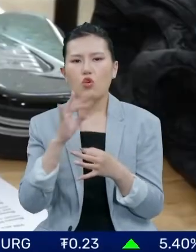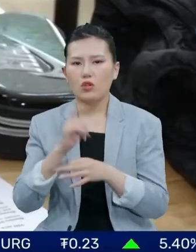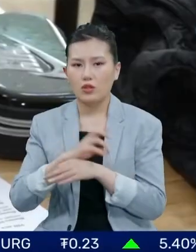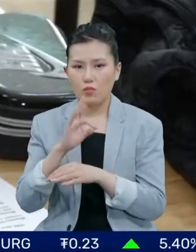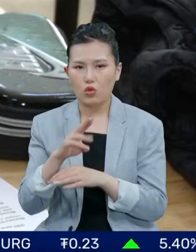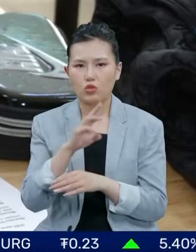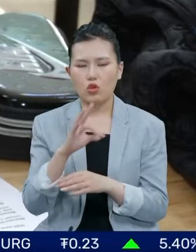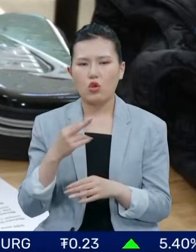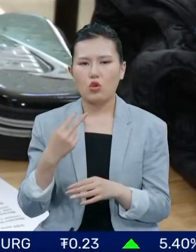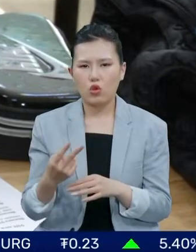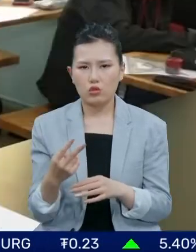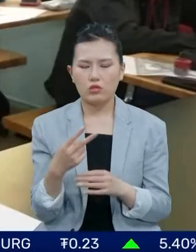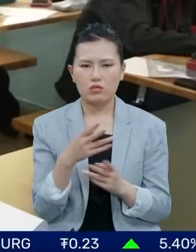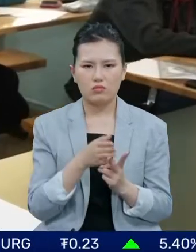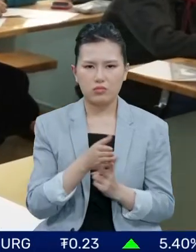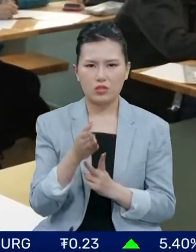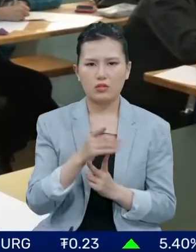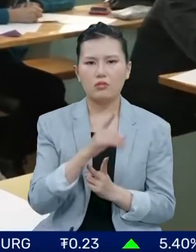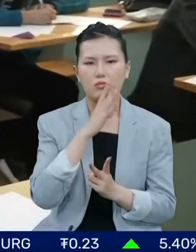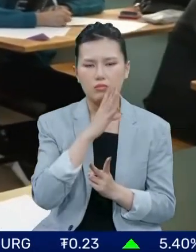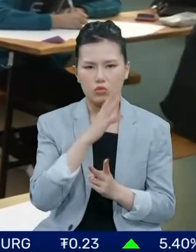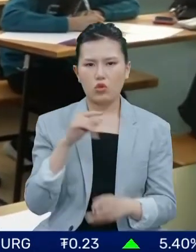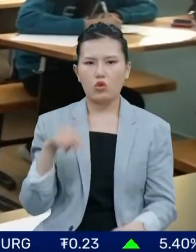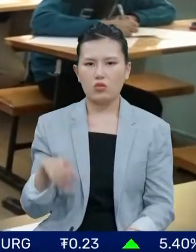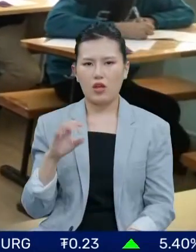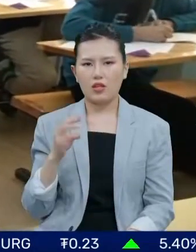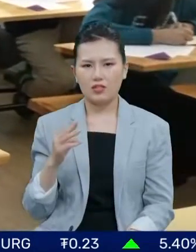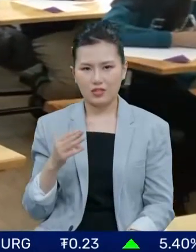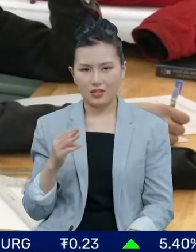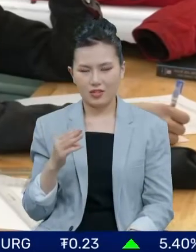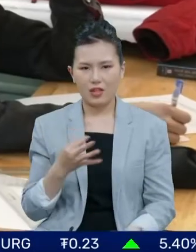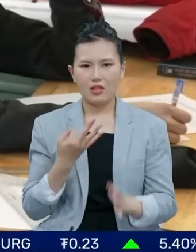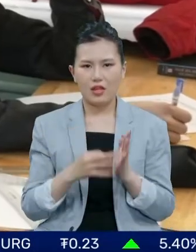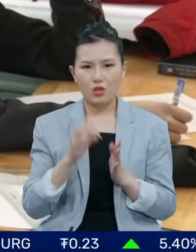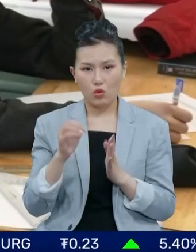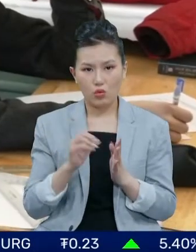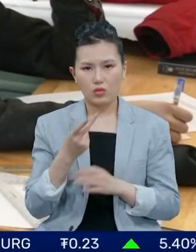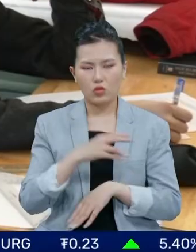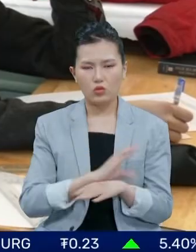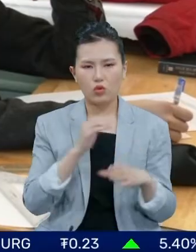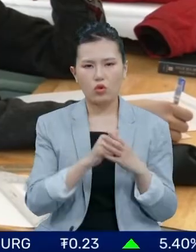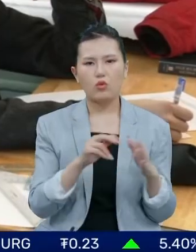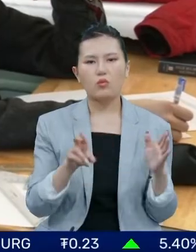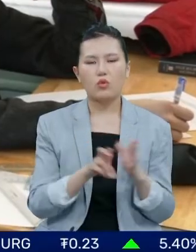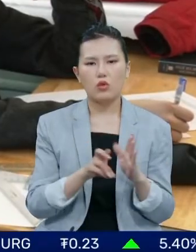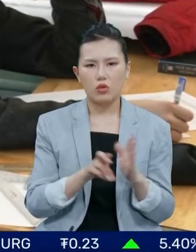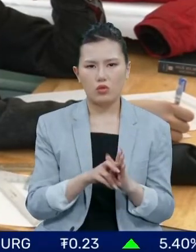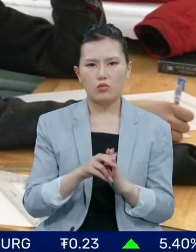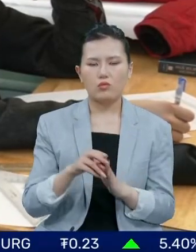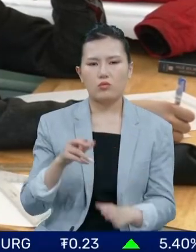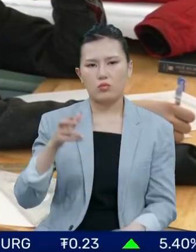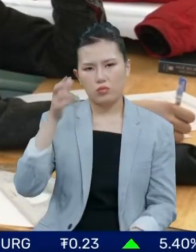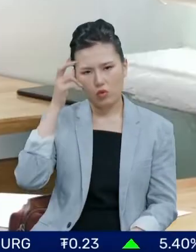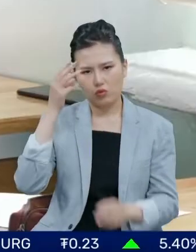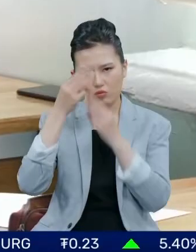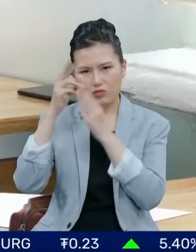хүрээнд хувааж өгөх нөхцөл бүрдэх юм байна. Энэ удаагийн нийт шалгуулагчдын 80 орчим хувийн ихтэй сургуульд эсэх боломжтойг боловсрол шинжилгээ ухааны яамны дэд